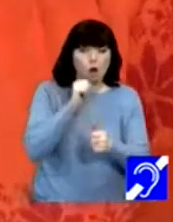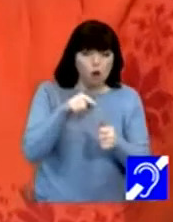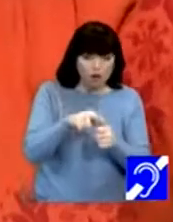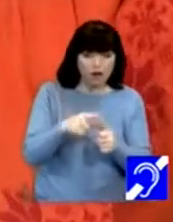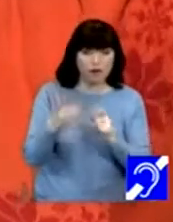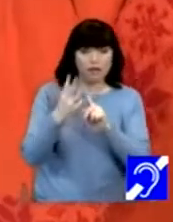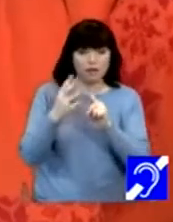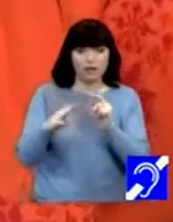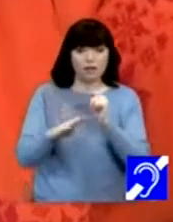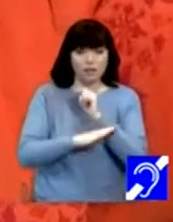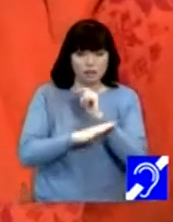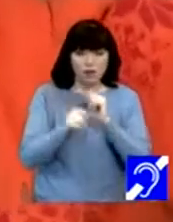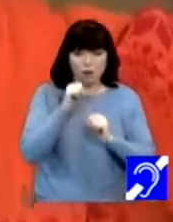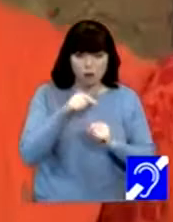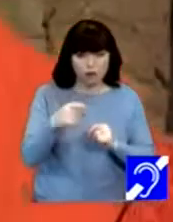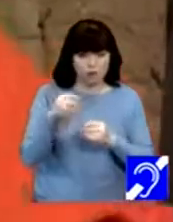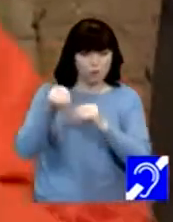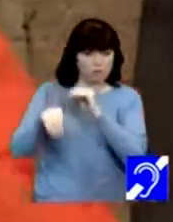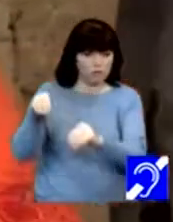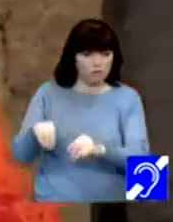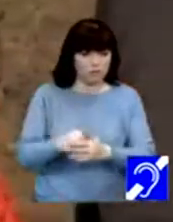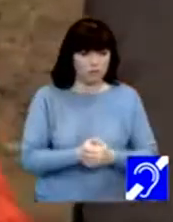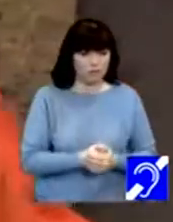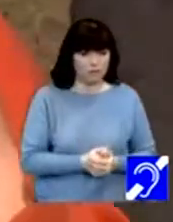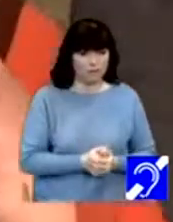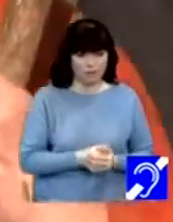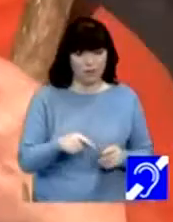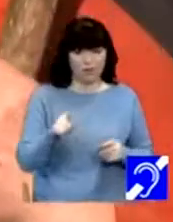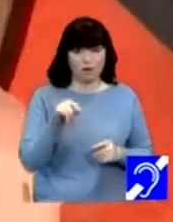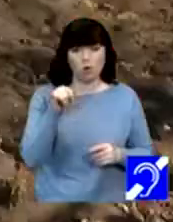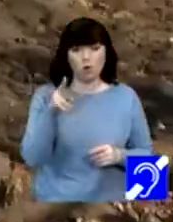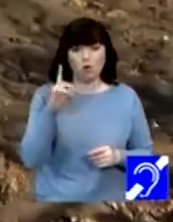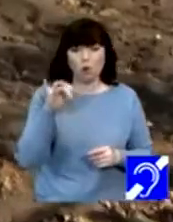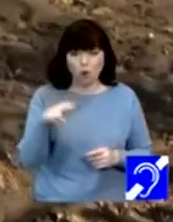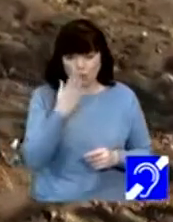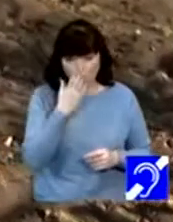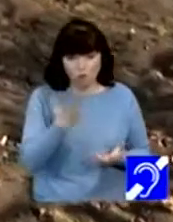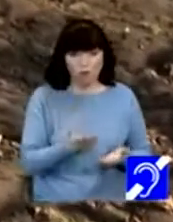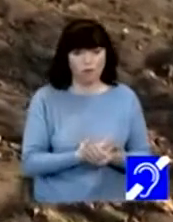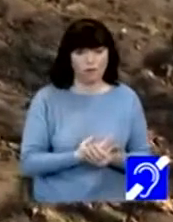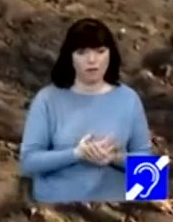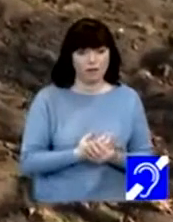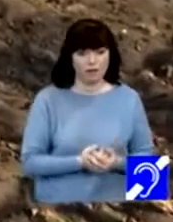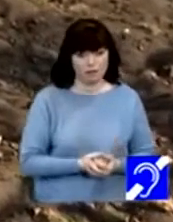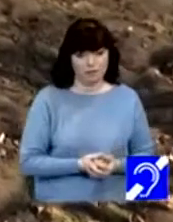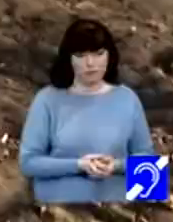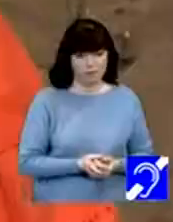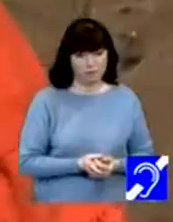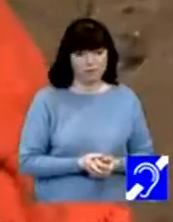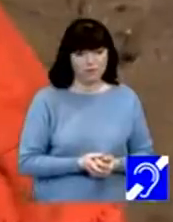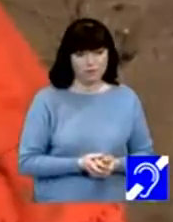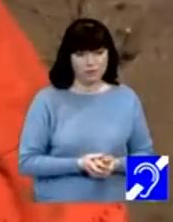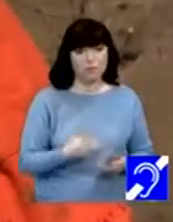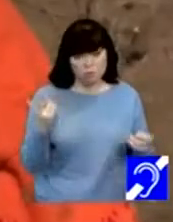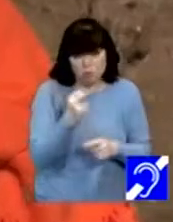treilea copac, tot era săpadă cu toamnul leac și am semănat tot acolo, va trebui pătrânjel, mai am copii, mai am vecini care nu vrea, dacă care nu vrea spună,